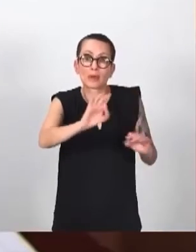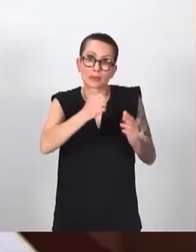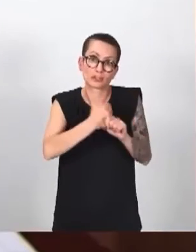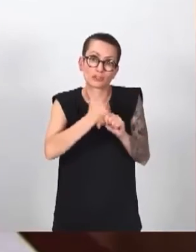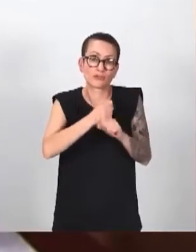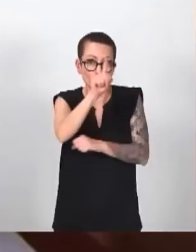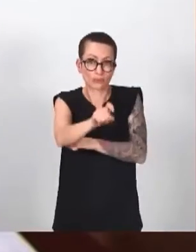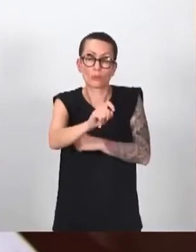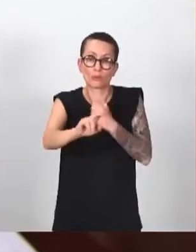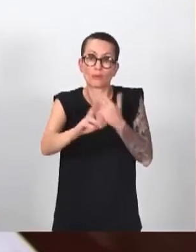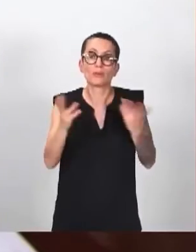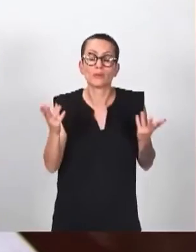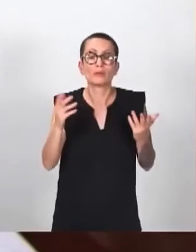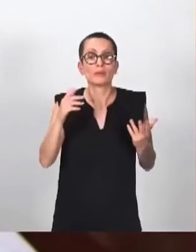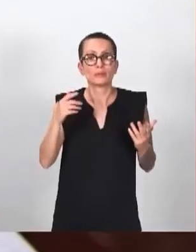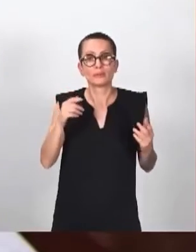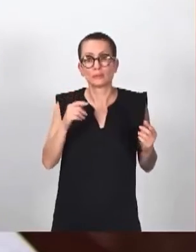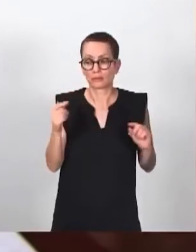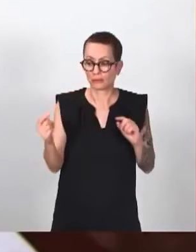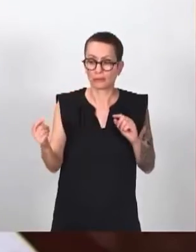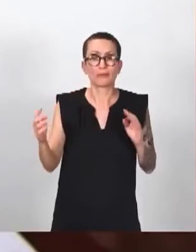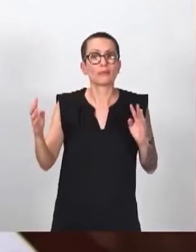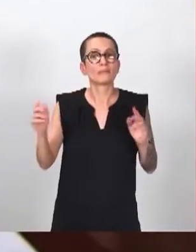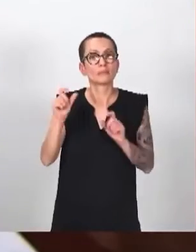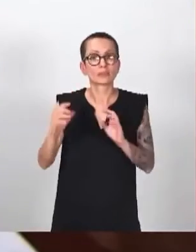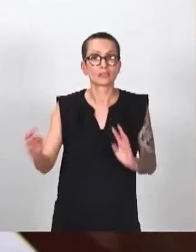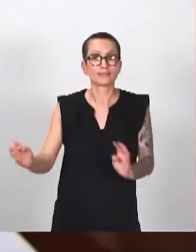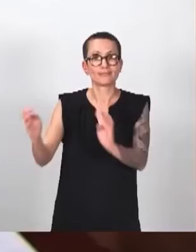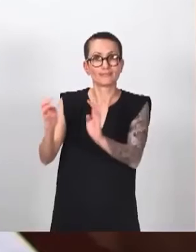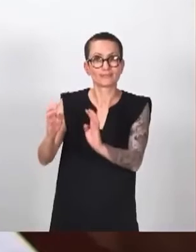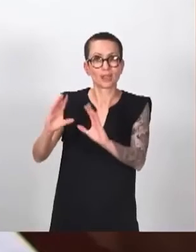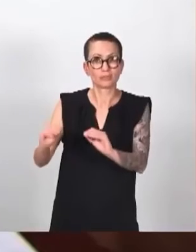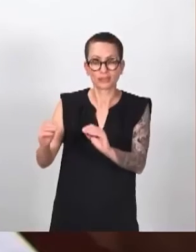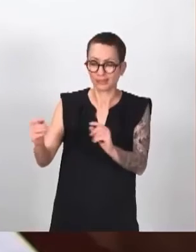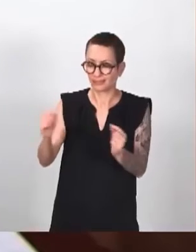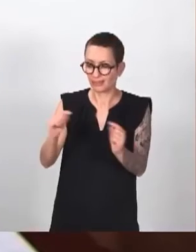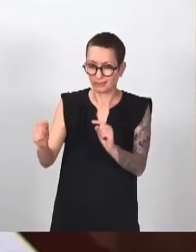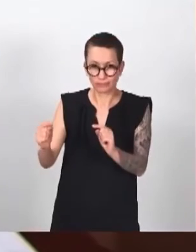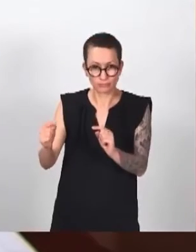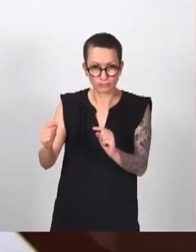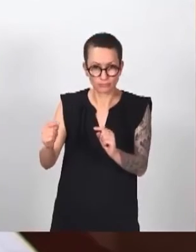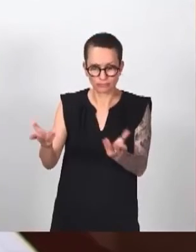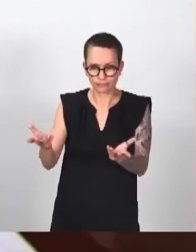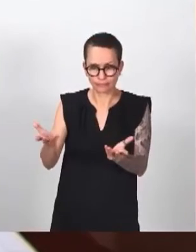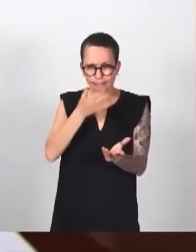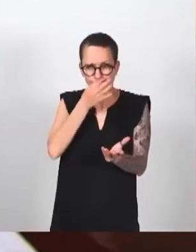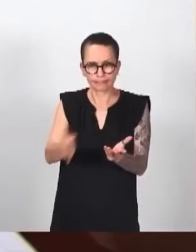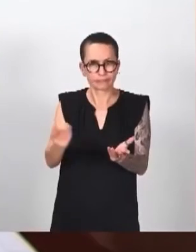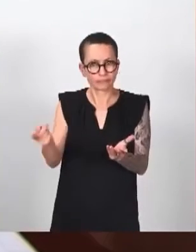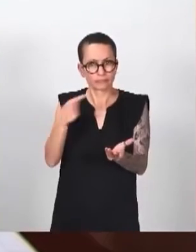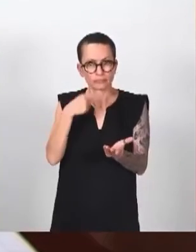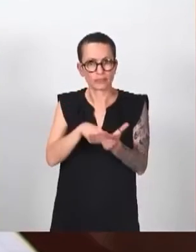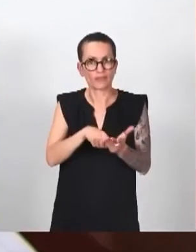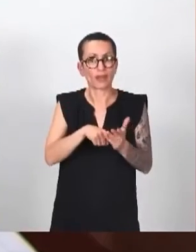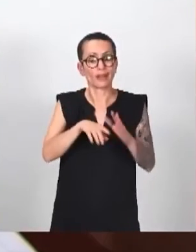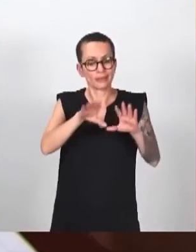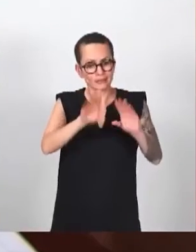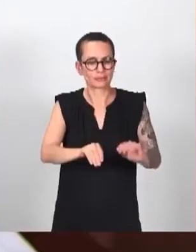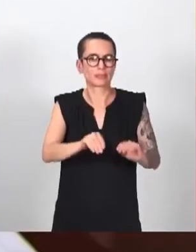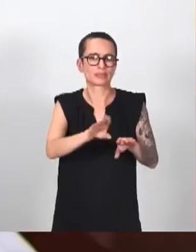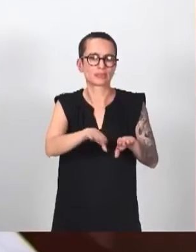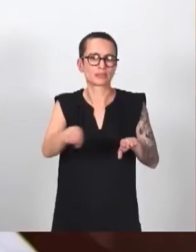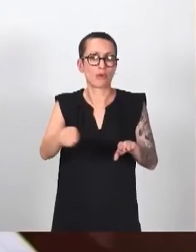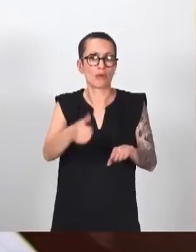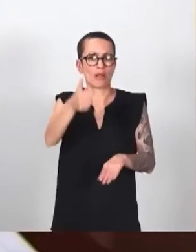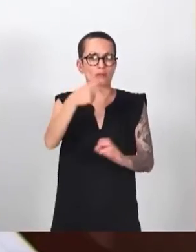Nous regrettons que la concertation menée avec les riverains ait été biaisée et aurions préféré, vous le savez, le stationnement résident à 1 € et la